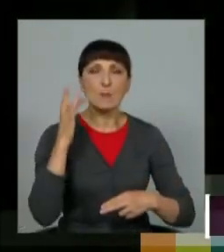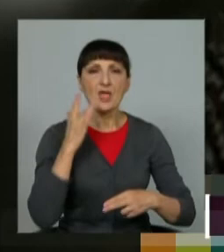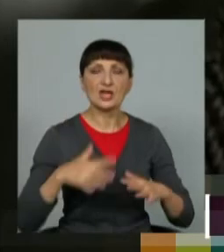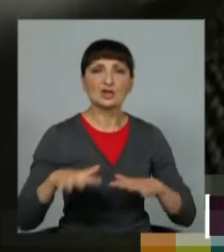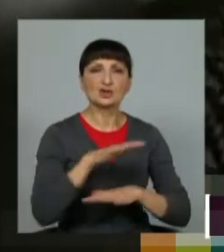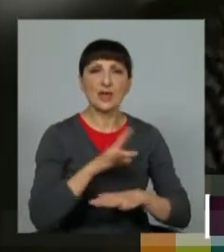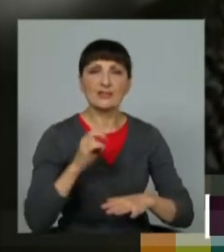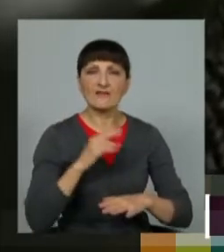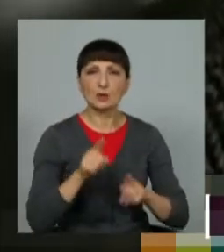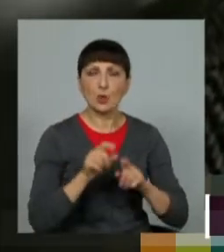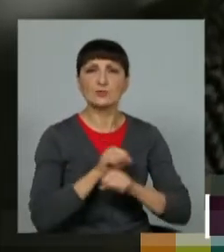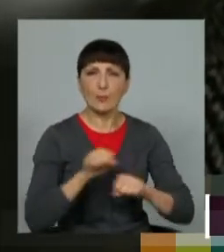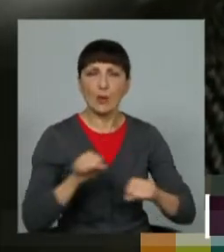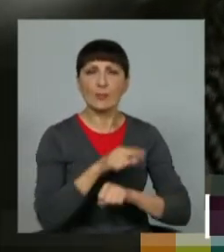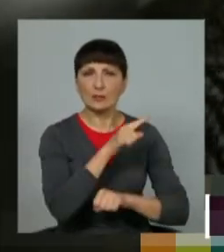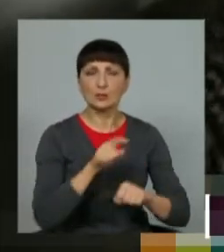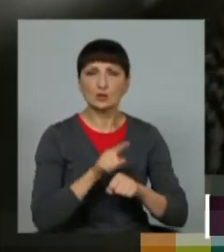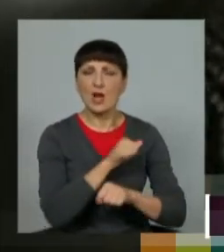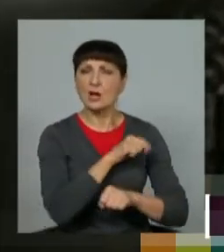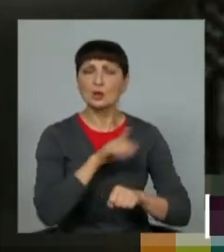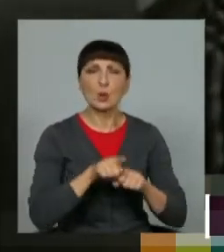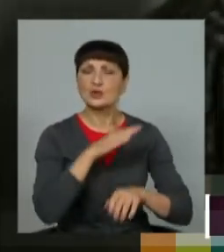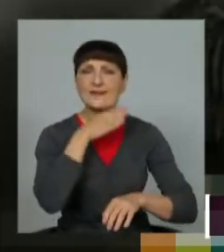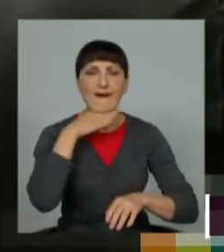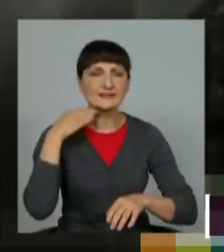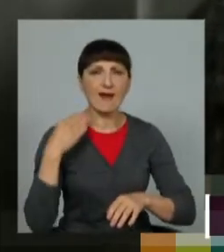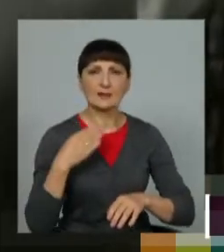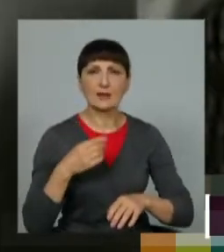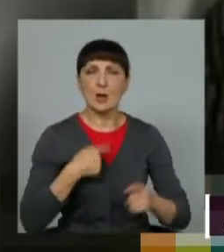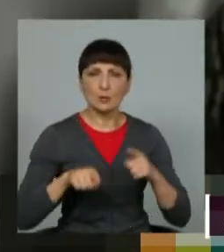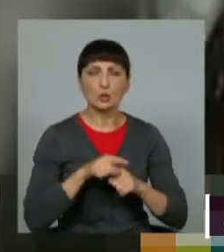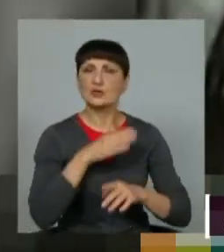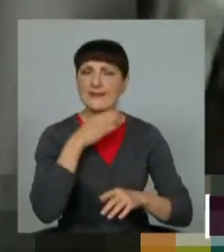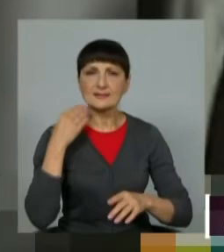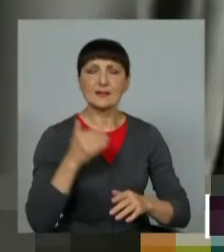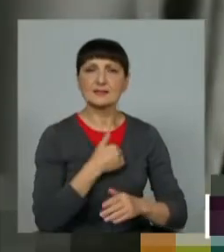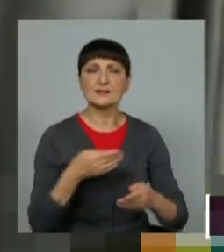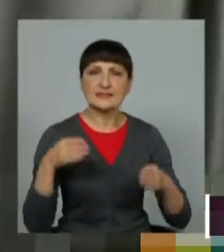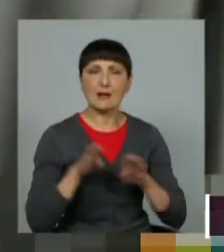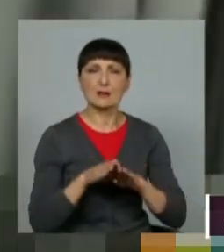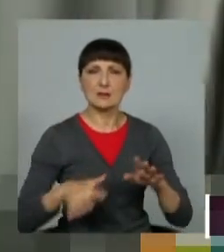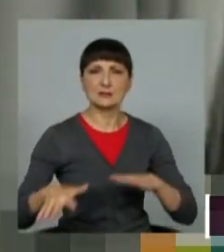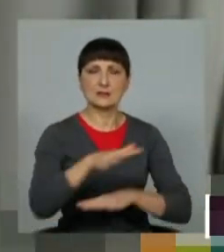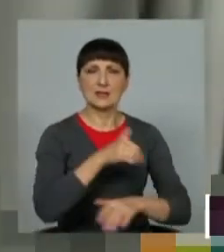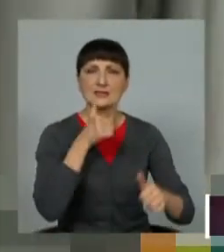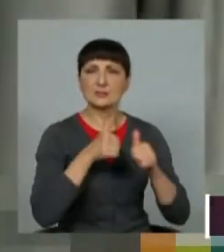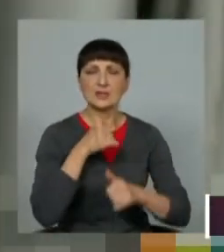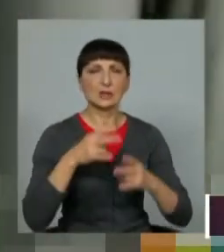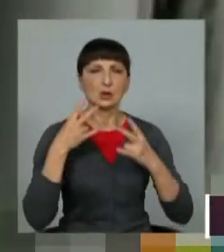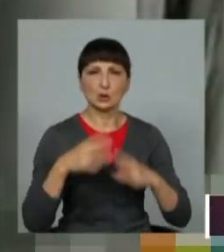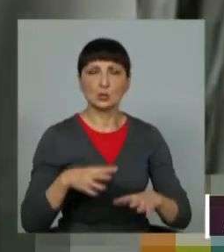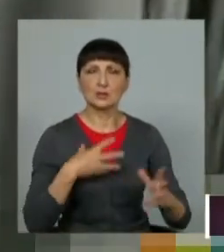штате Невада, которые блокируют атомный полигон там, найдут в нас своих